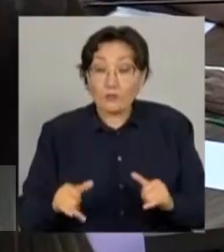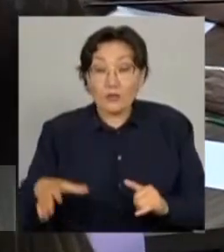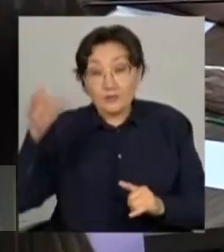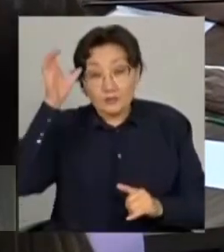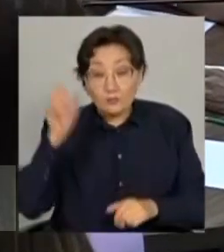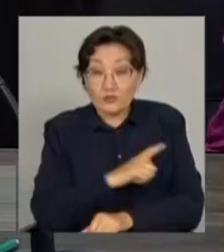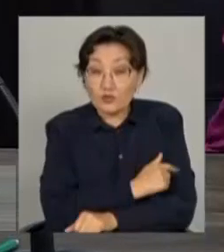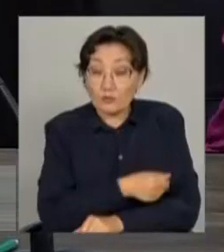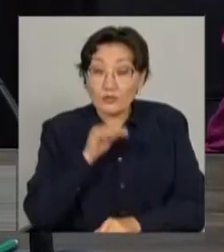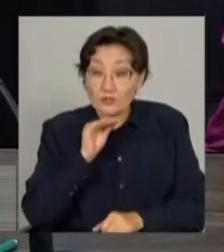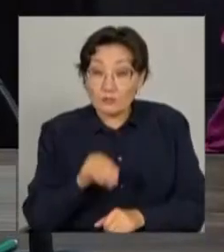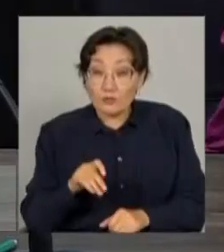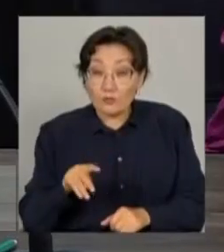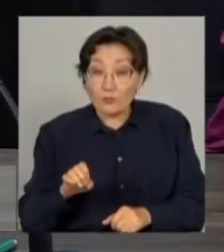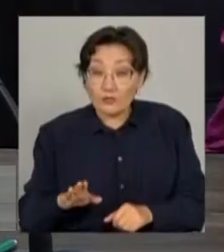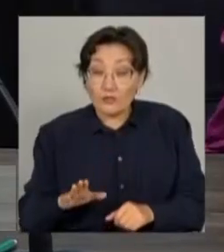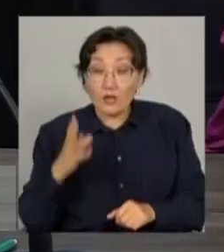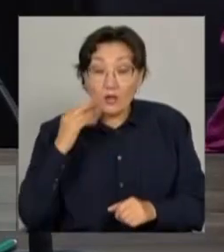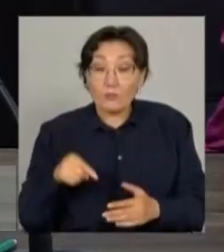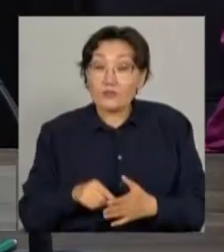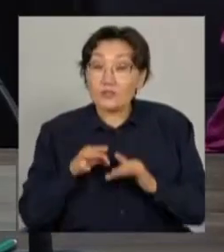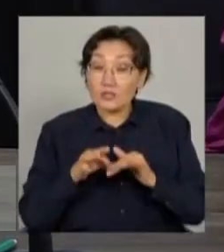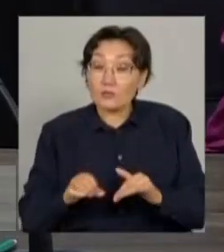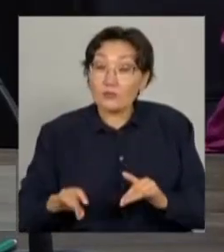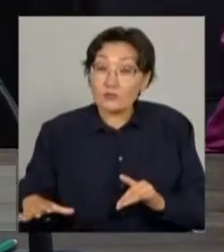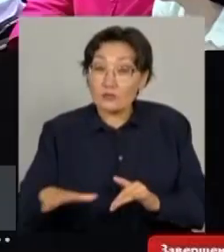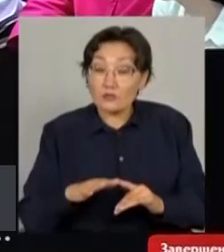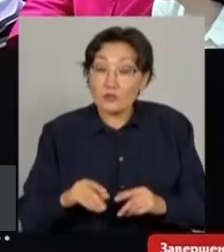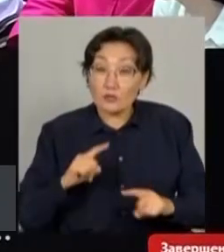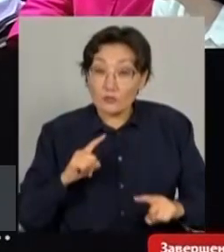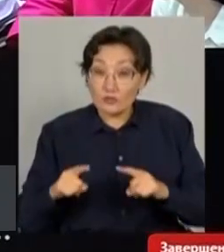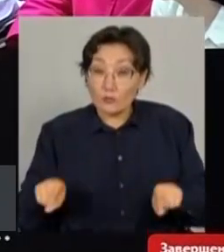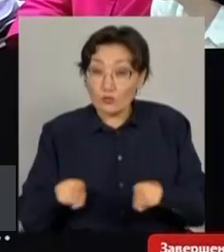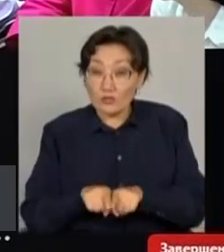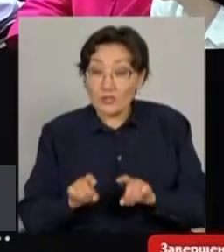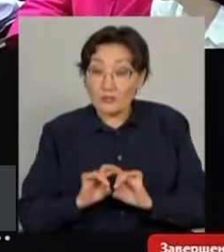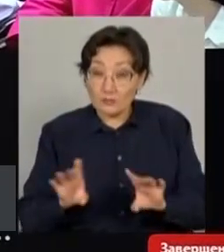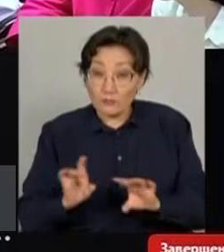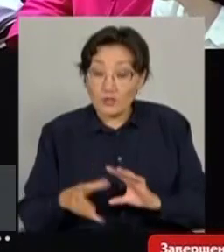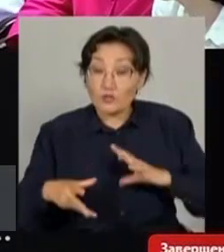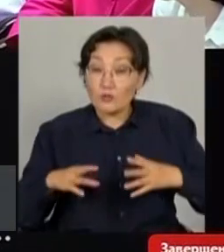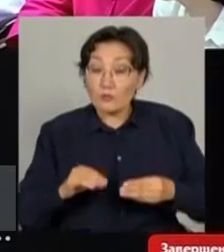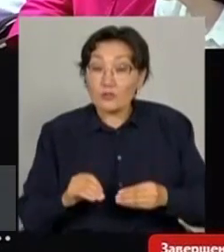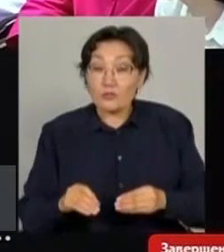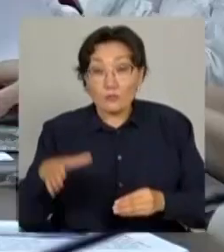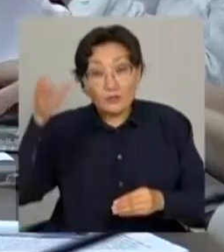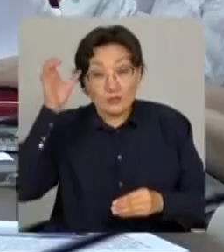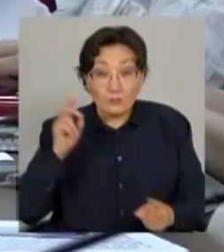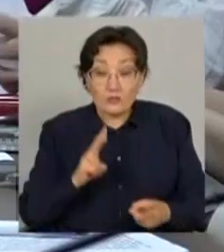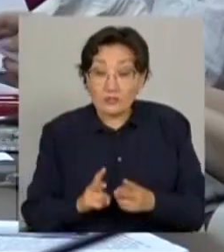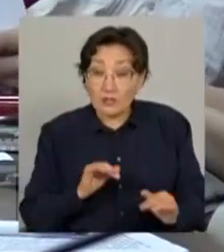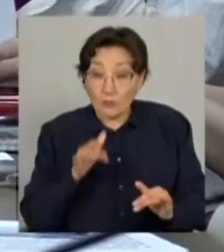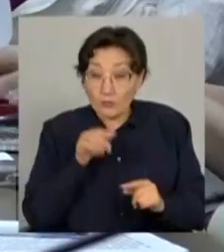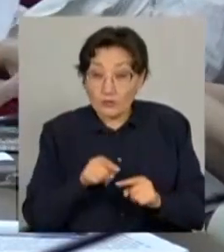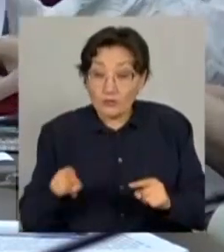ғылымдарының докторы профессор Серік Нұрмұратов Алматыда өткен республикалық дөңгелек үстелде осылай деді. Жалпы философтар бас қосқан